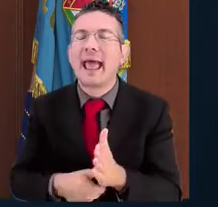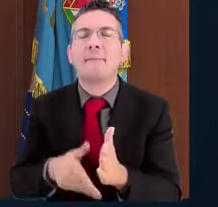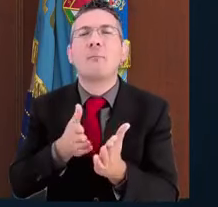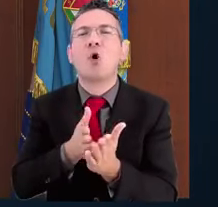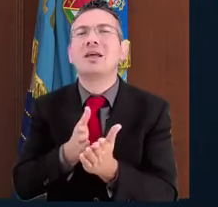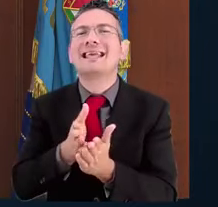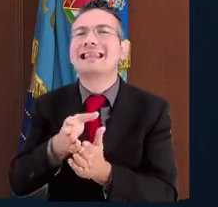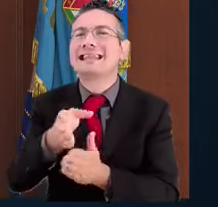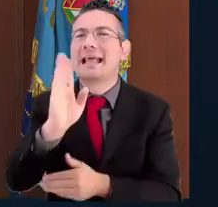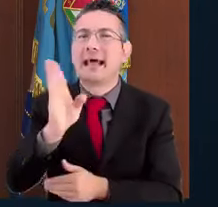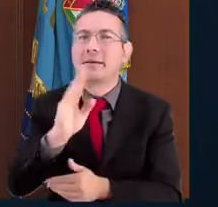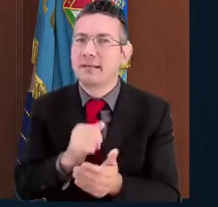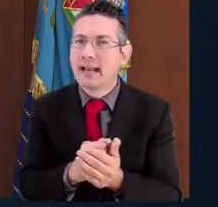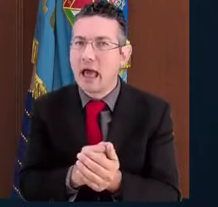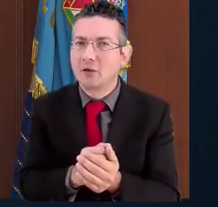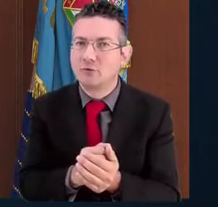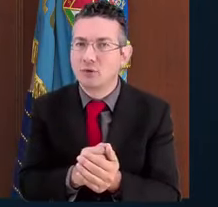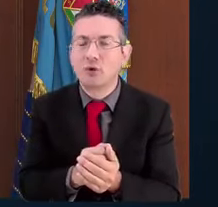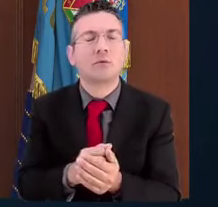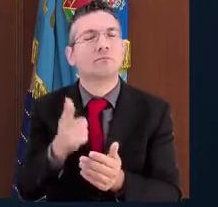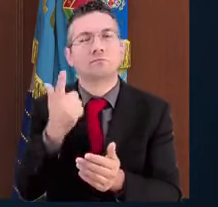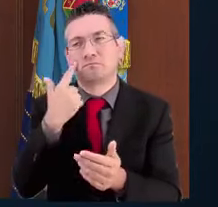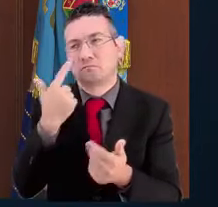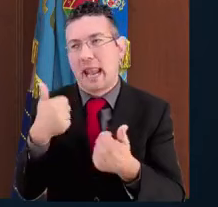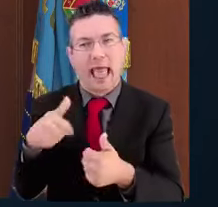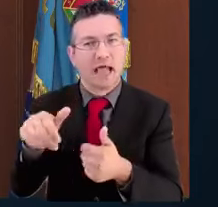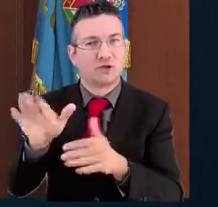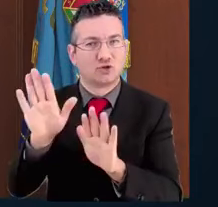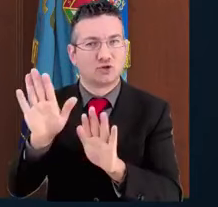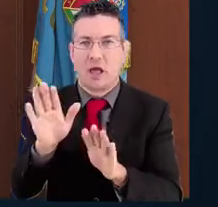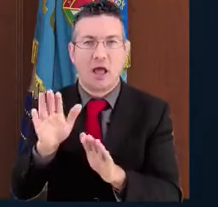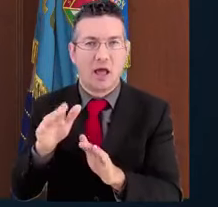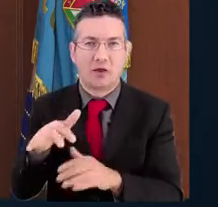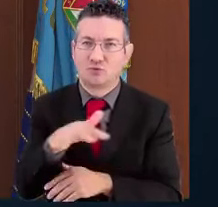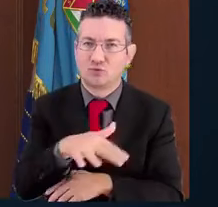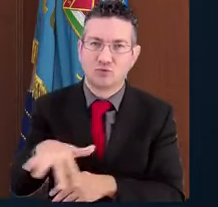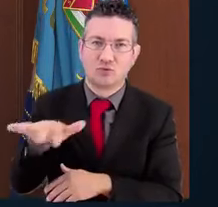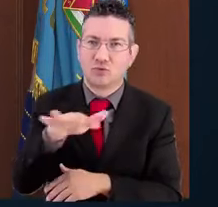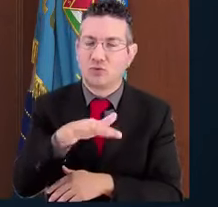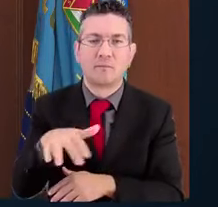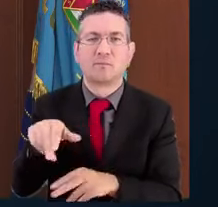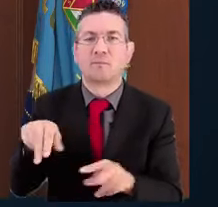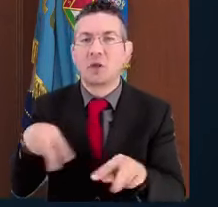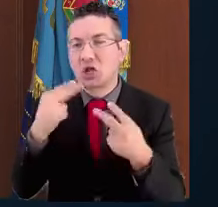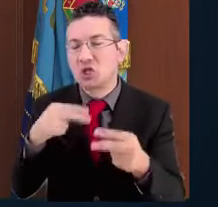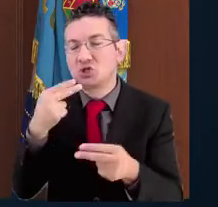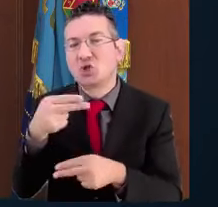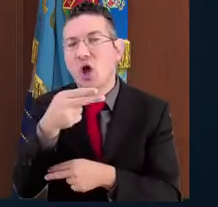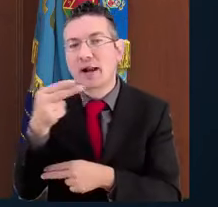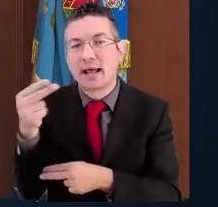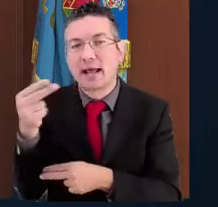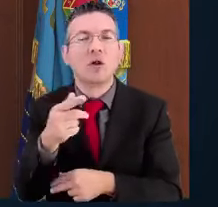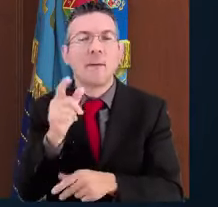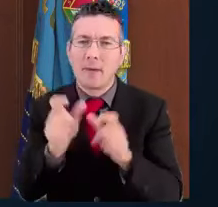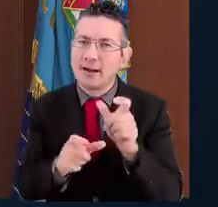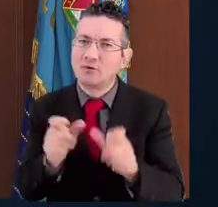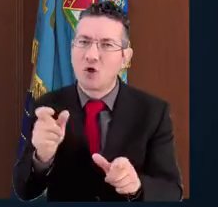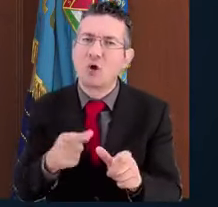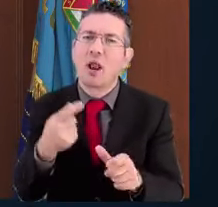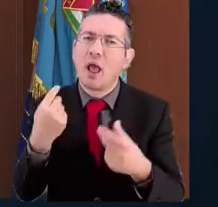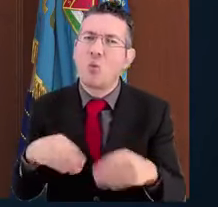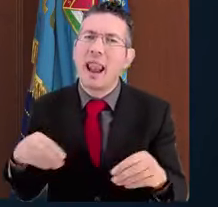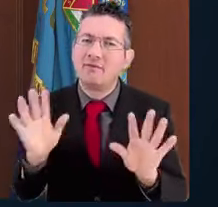quindi sono persone che sono uscite dal settore probabilmente persone qualificate che hanno trovato occupazione